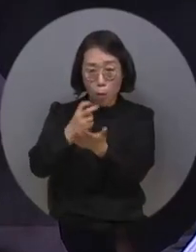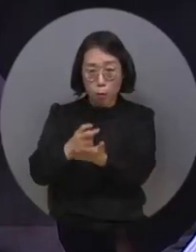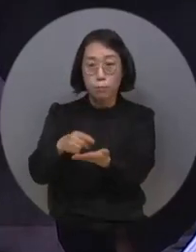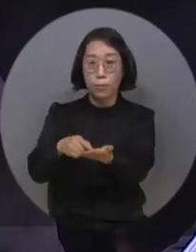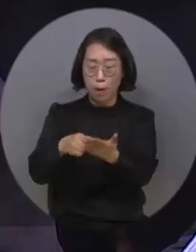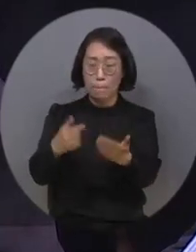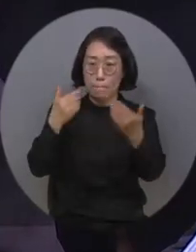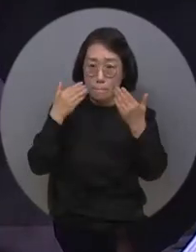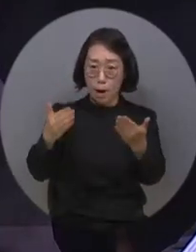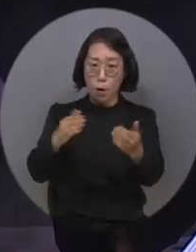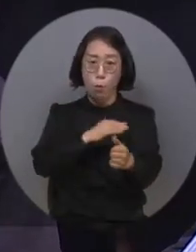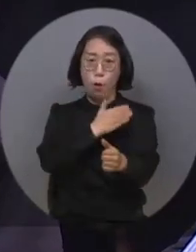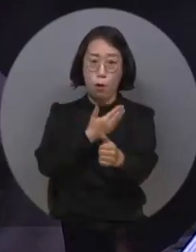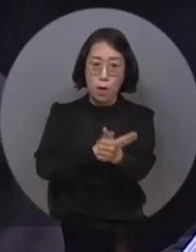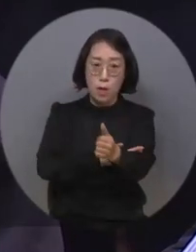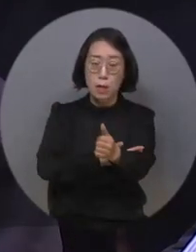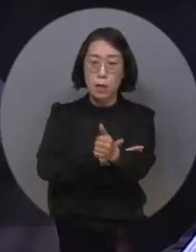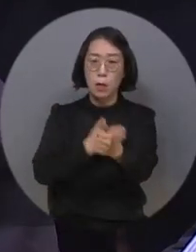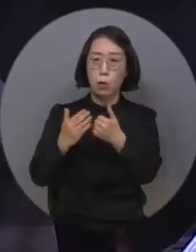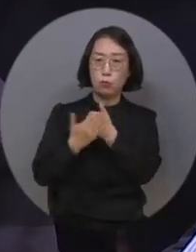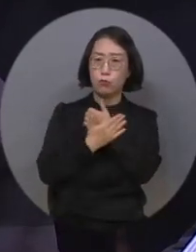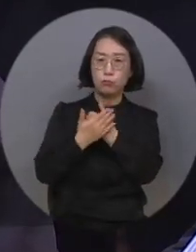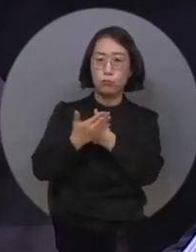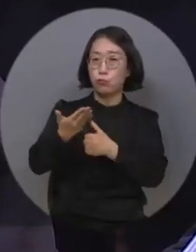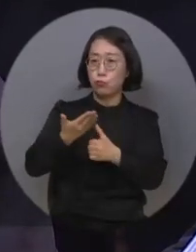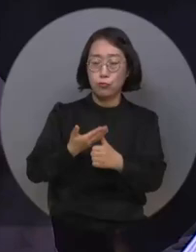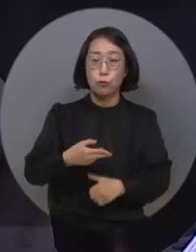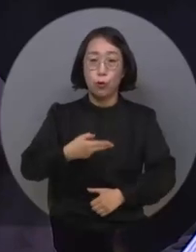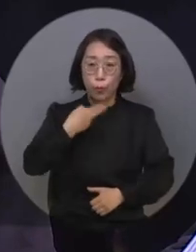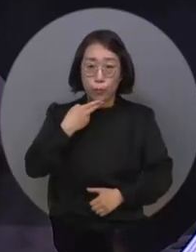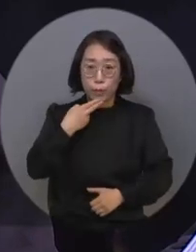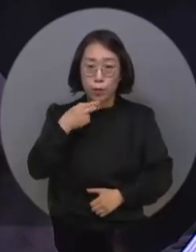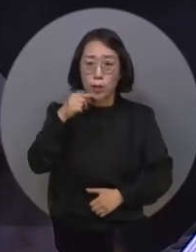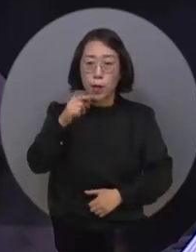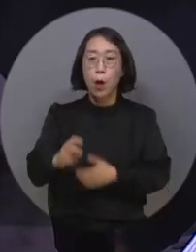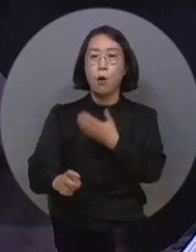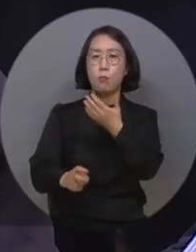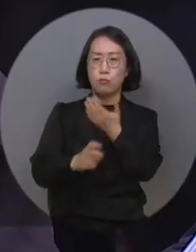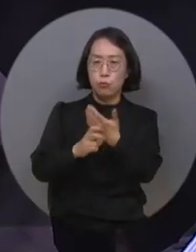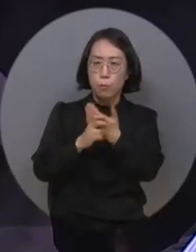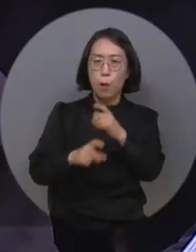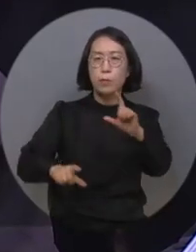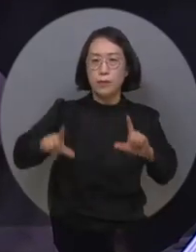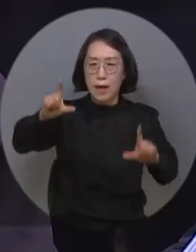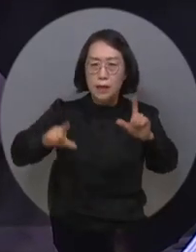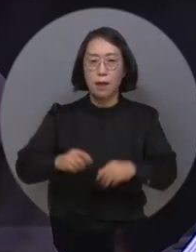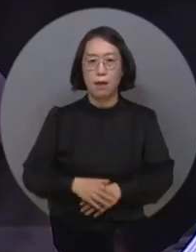명시된 권리를 제대로 보장하지 않은 불법적 상태,